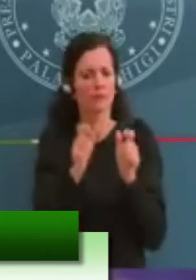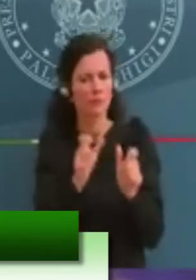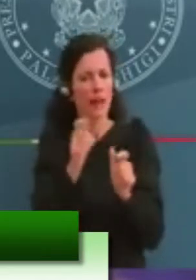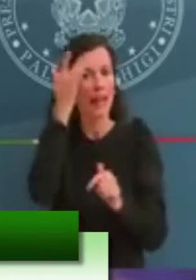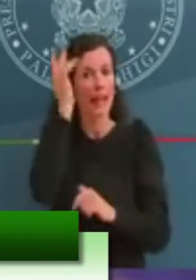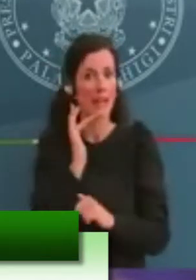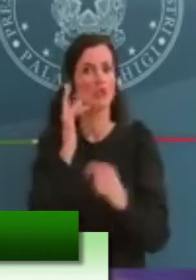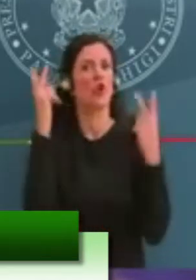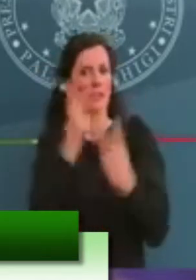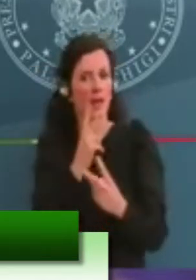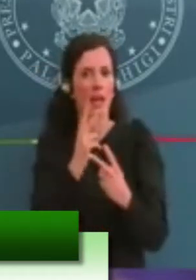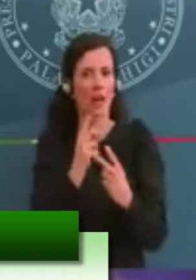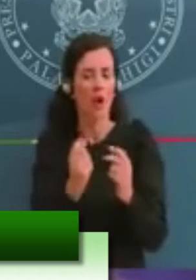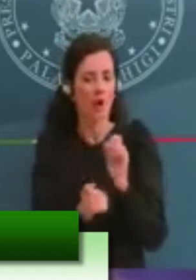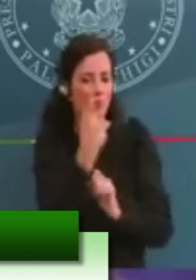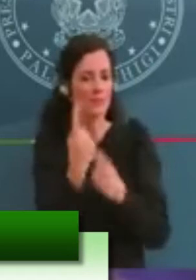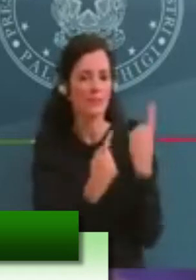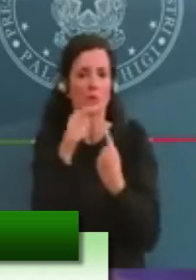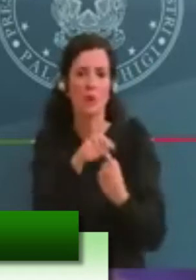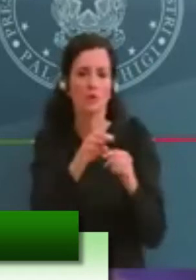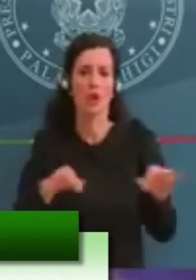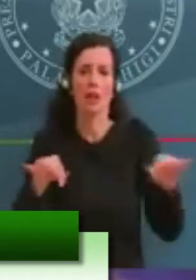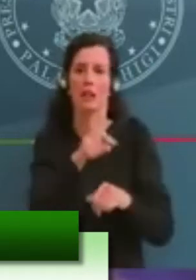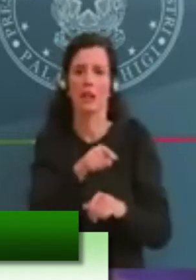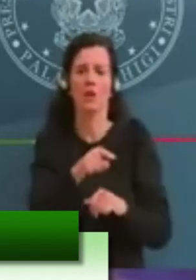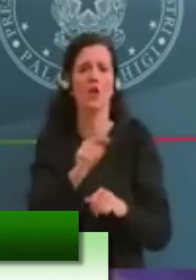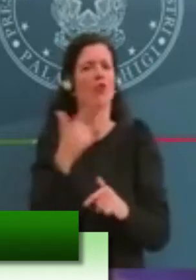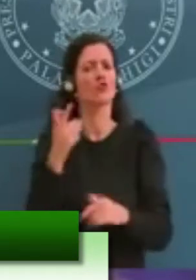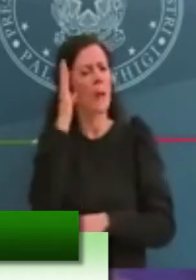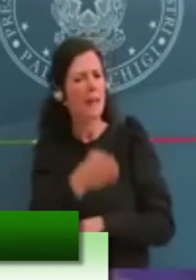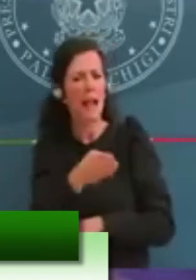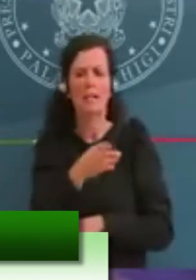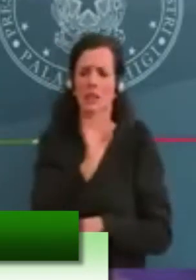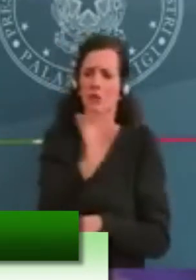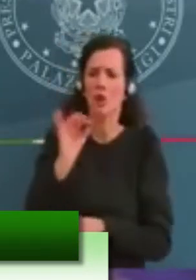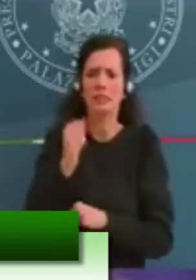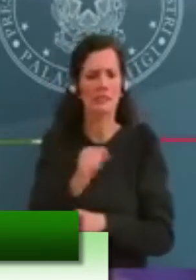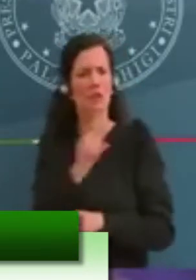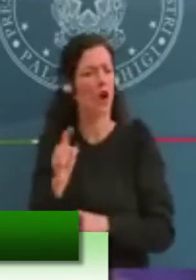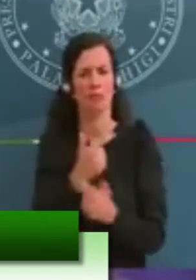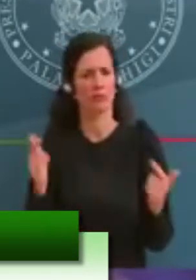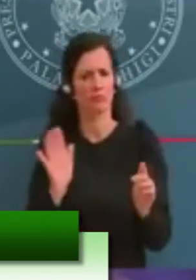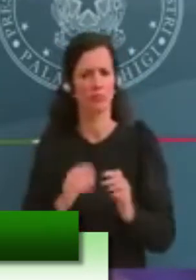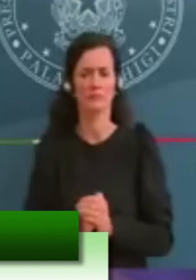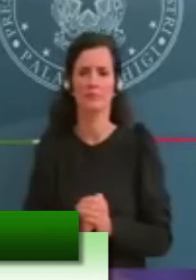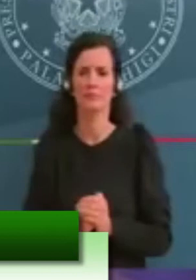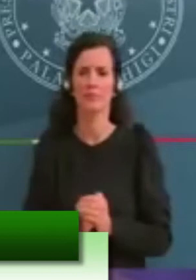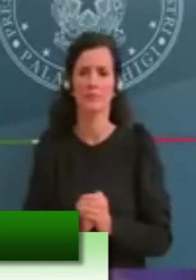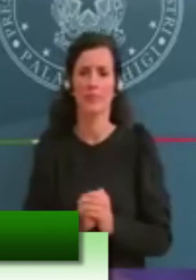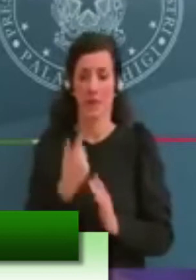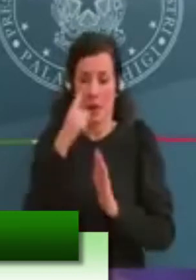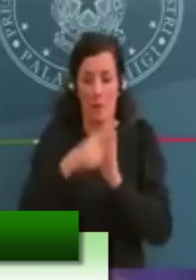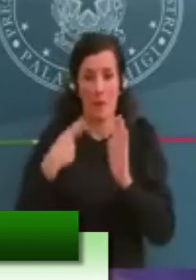abbiamo piegato la curva dei contagi riportandola riportandole rt sotto l'uno